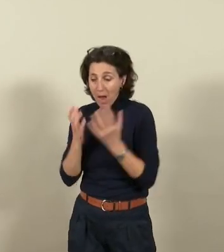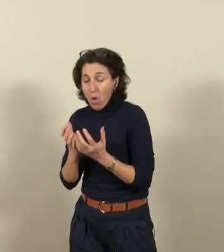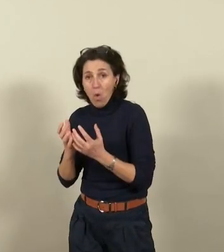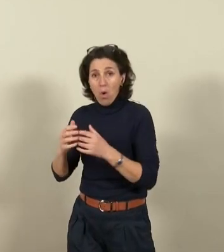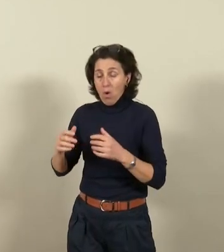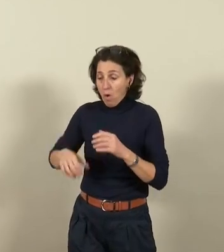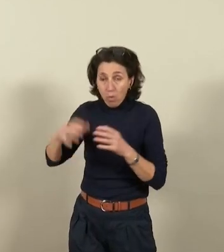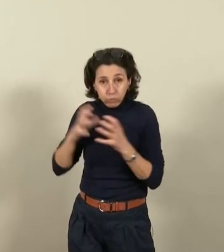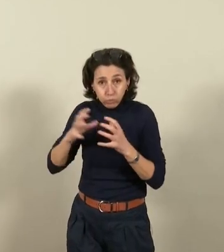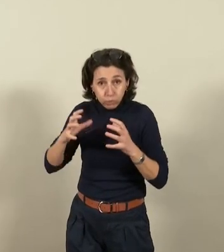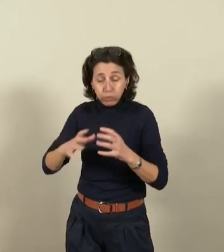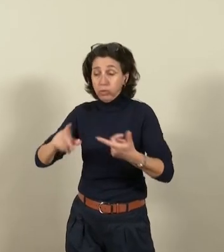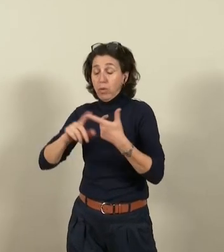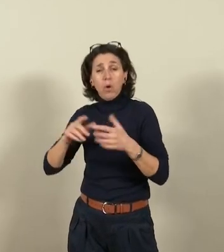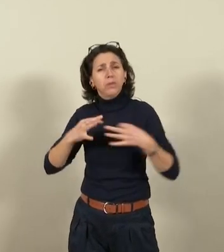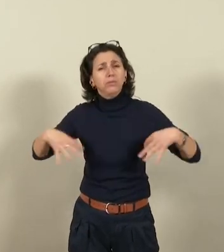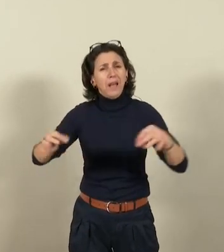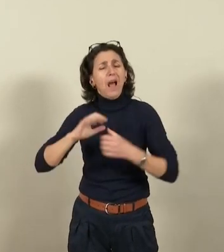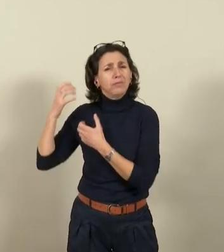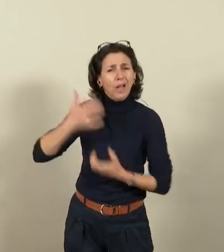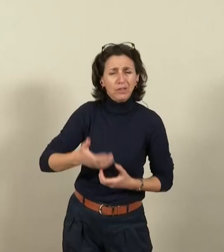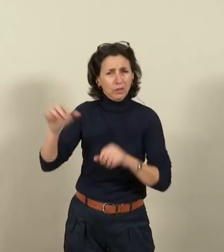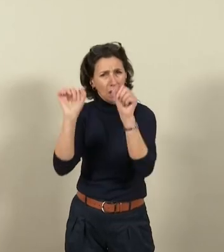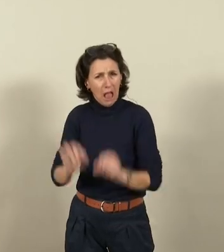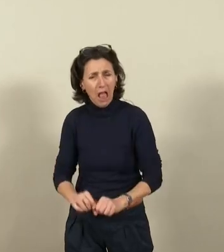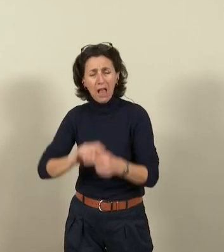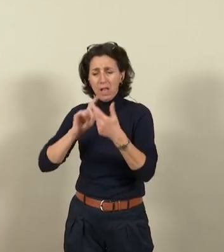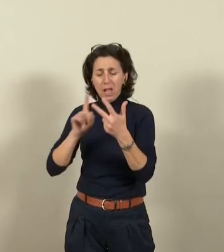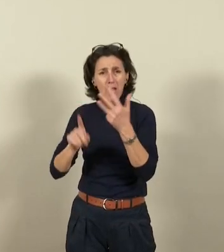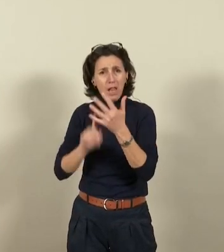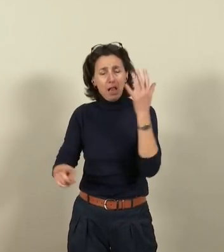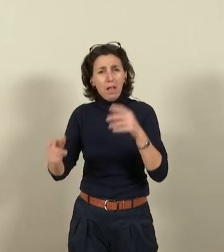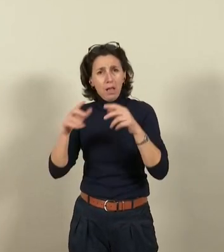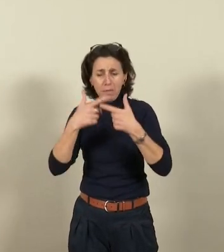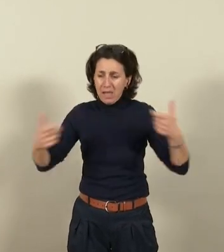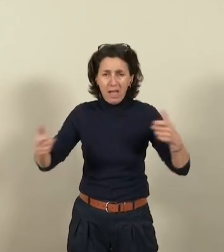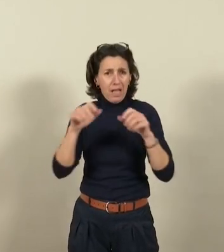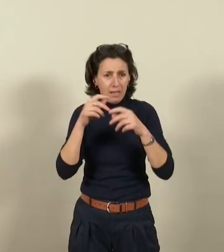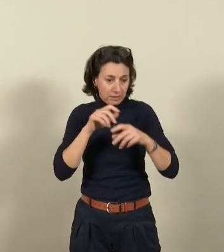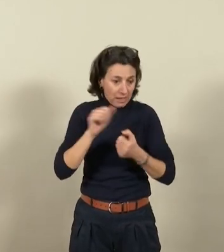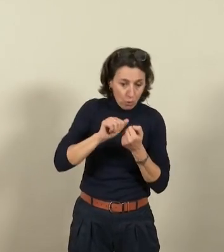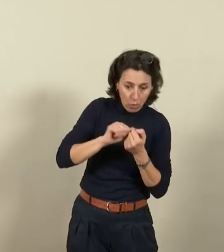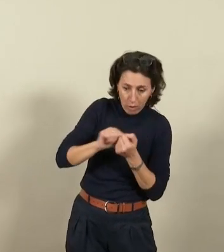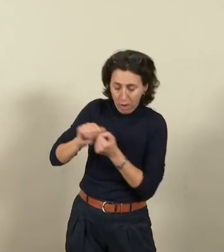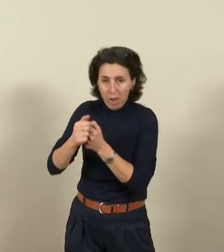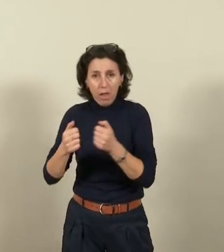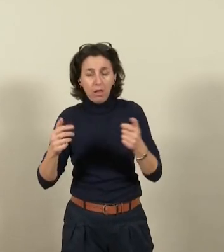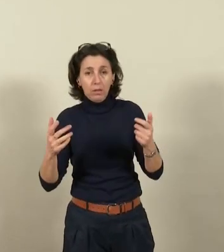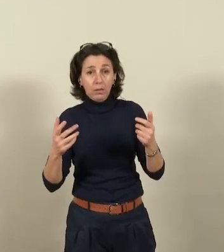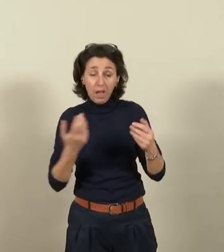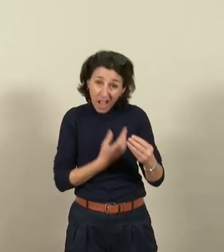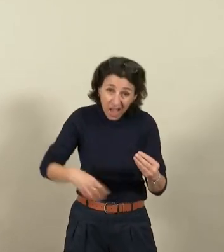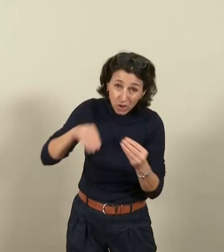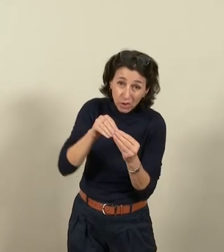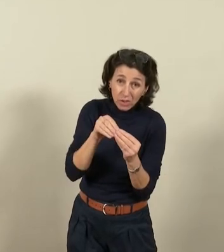tracer les terrains ramener le matériel parce que ça fonctionne pas et on va et on leur dit aujourd'hui bah voilà si en plus euh vous vous